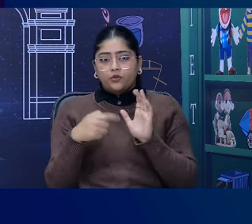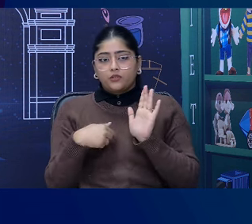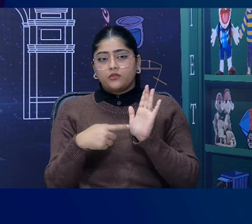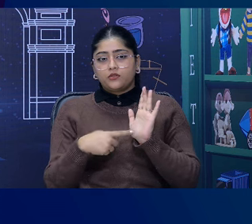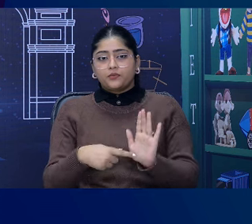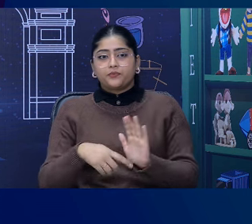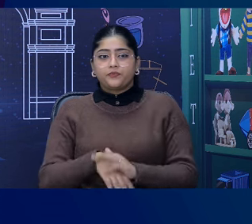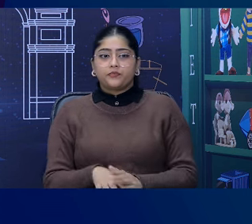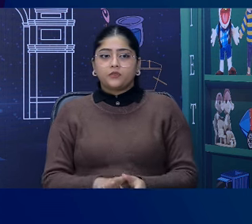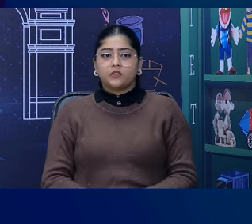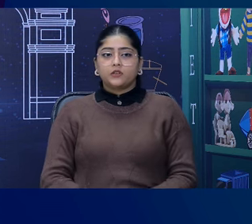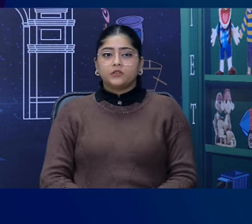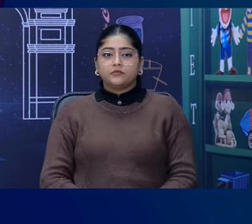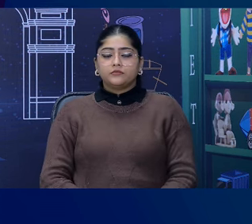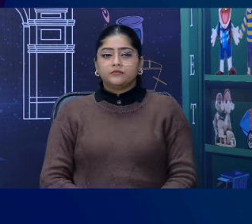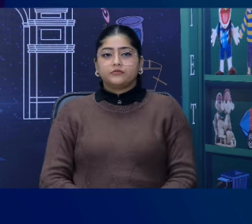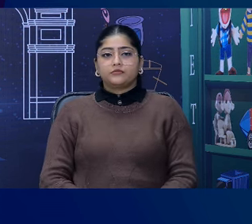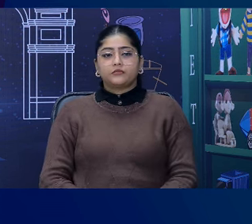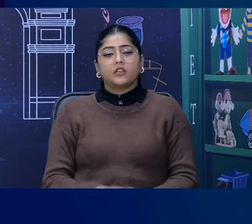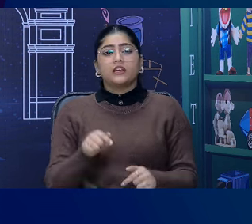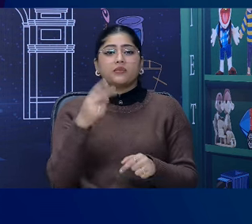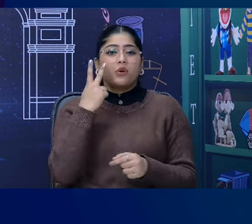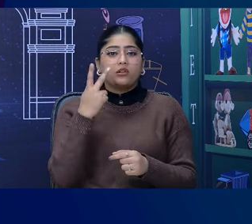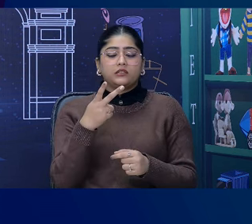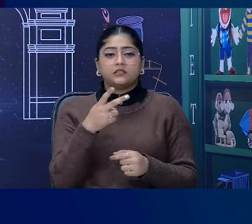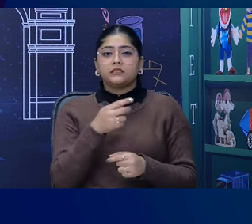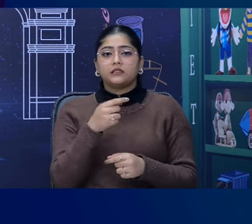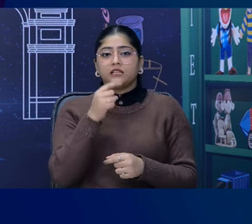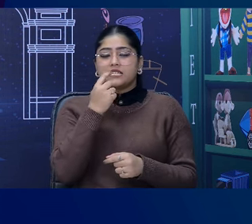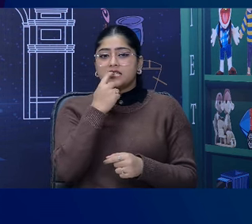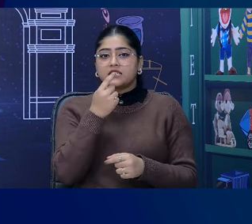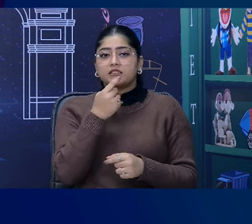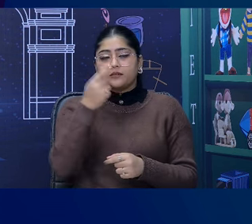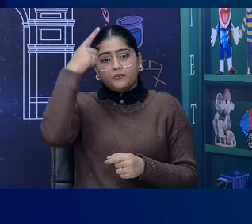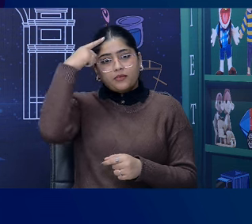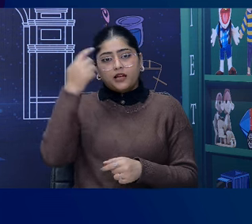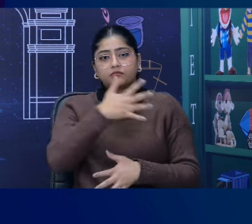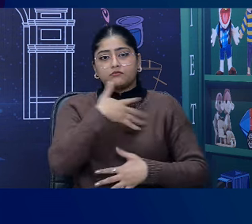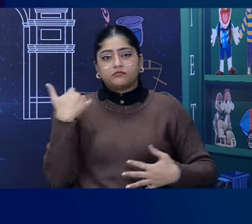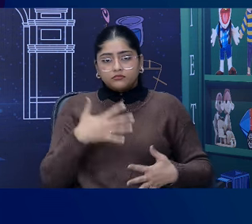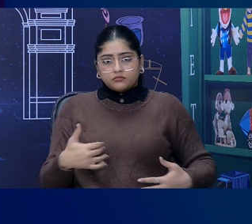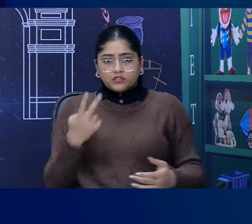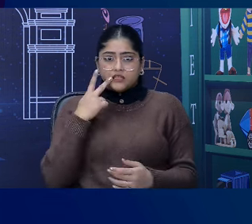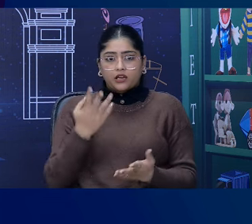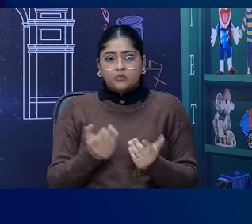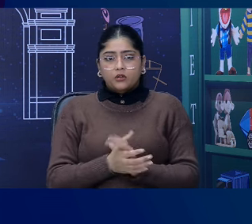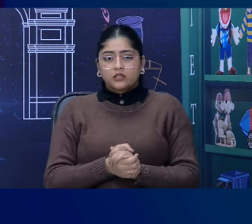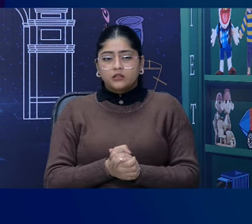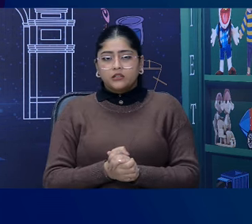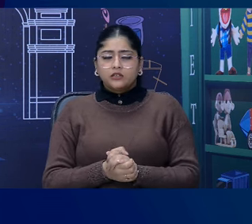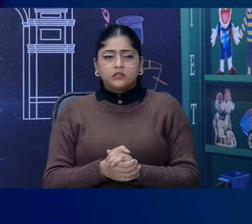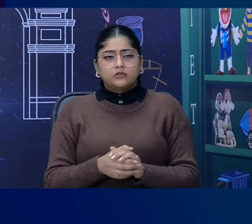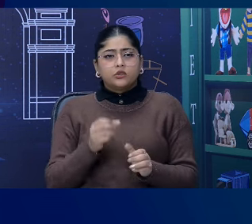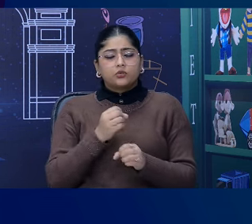हम अब एक पिक्चर है जिसमें जिब्रा का कलर स्ट्राइप्स चेंज हो रहे हैं राइट अब इसमें हम देखें ये क्या है हम बहुत